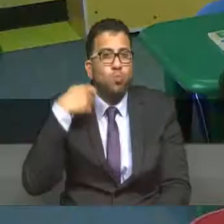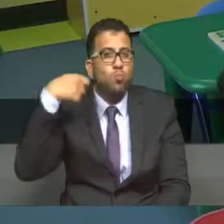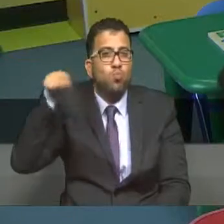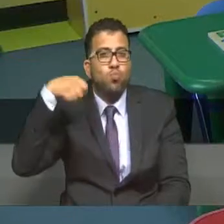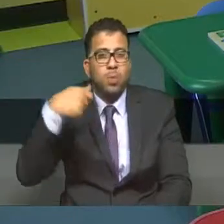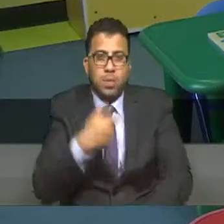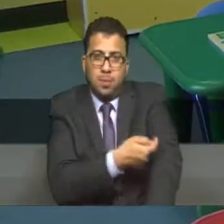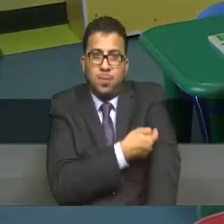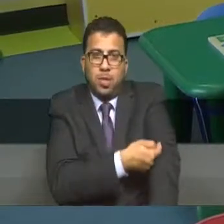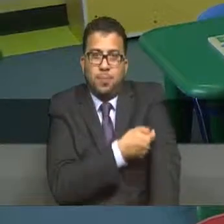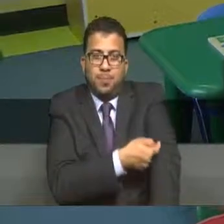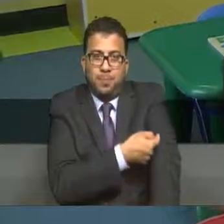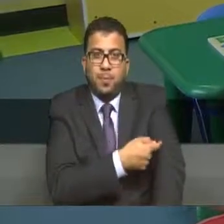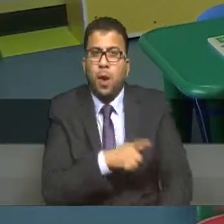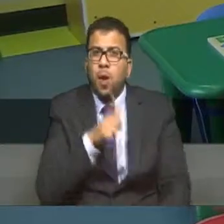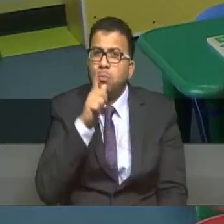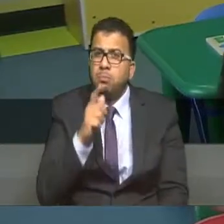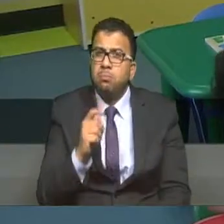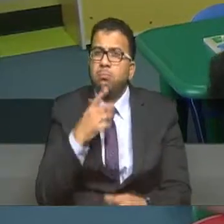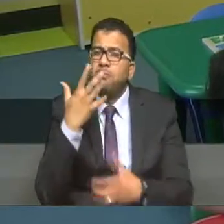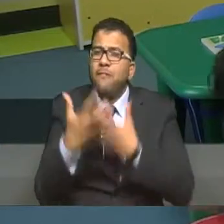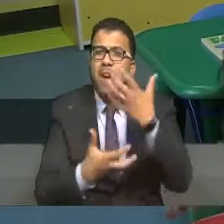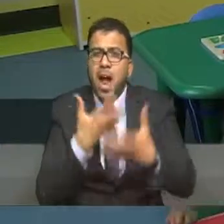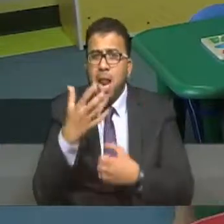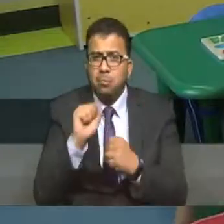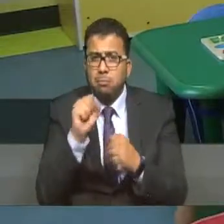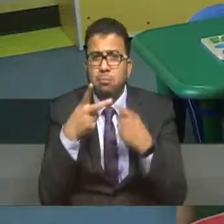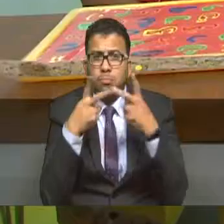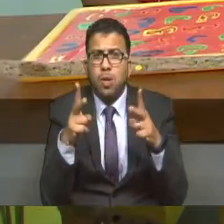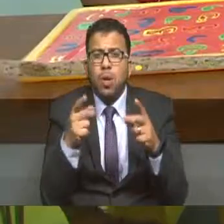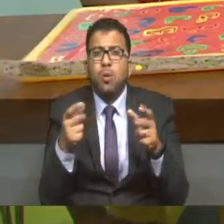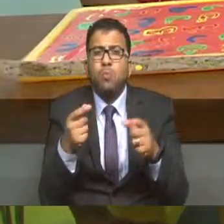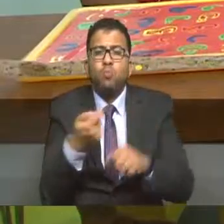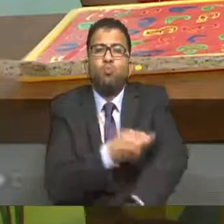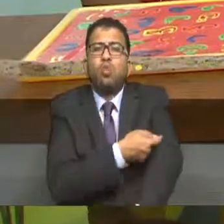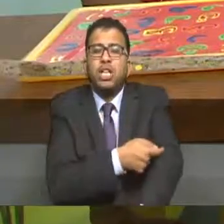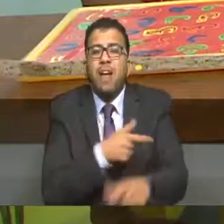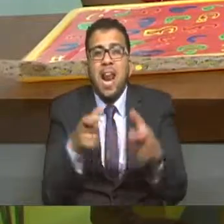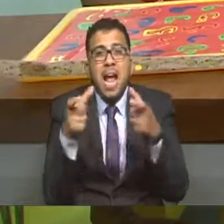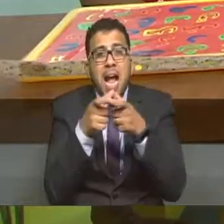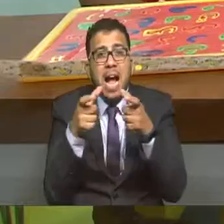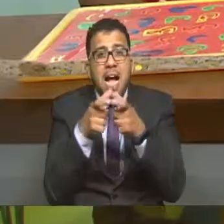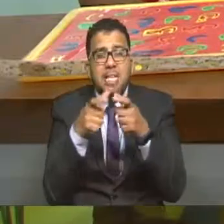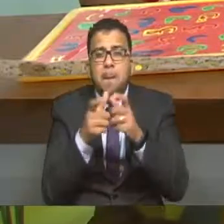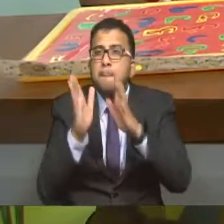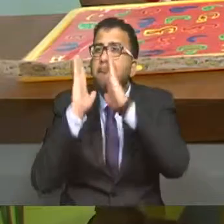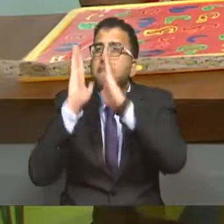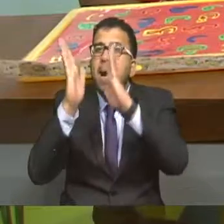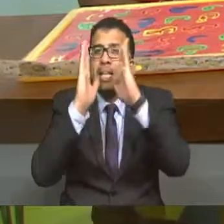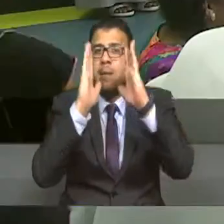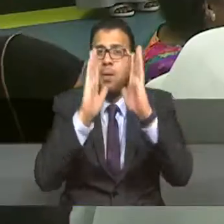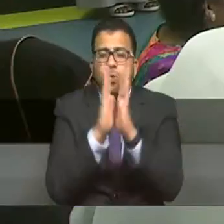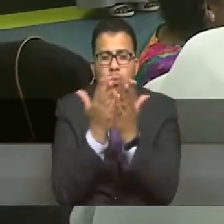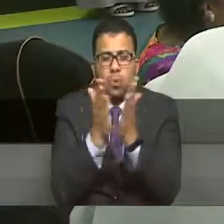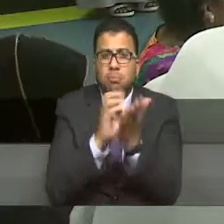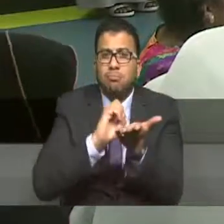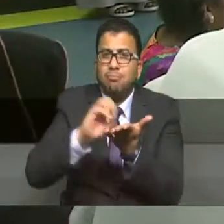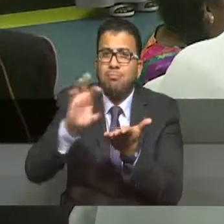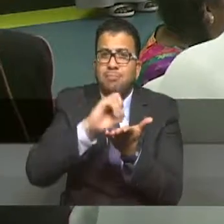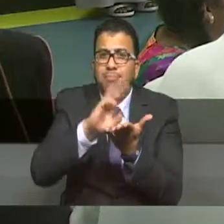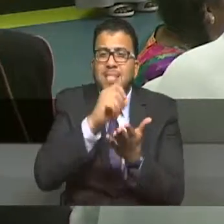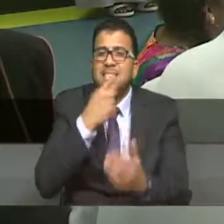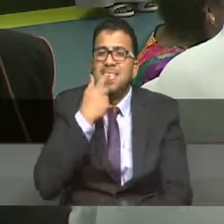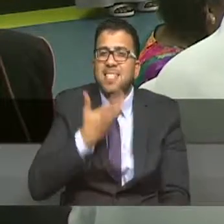الطبية. وتضمنت الفعالية التي انطلقت من مستشفى القاسمي توفير مكتبات وتوزيع كتب لجميع